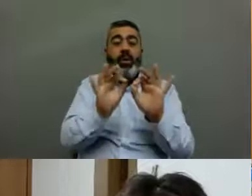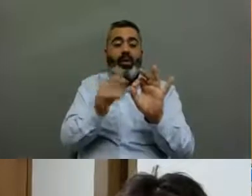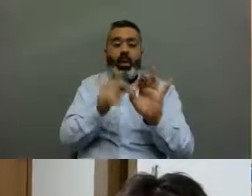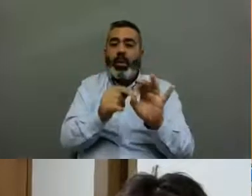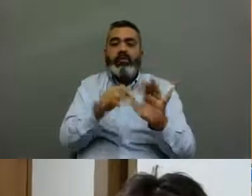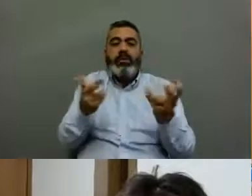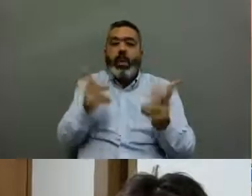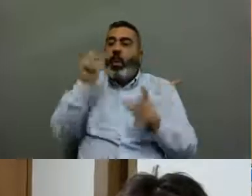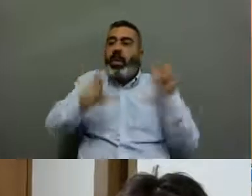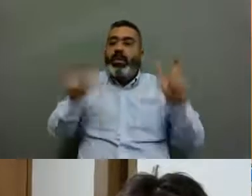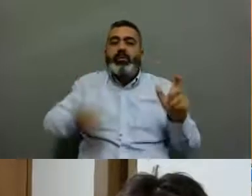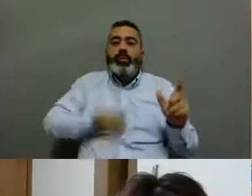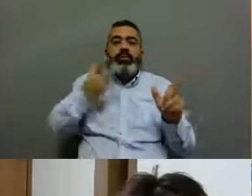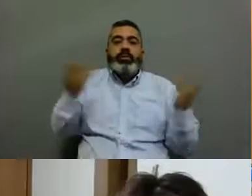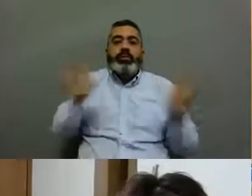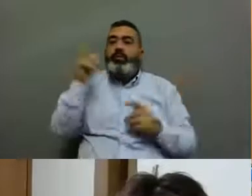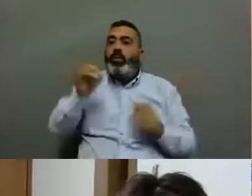ο καθένας, είναι η ζωή του,